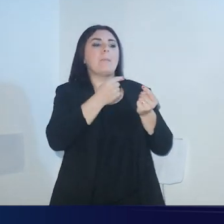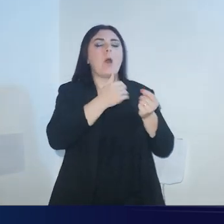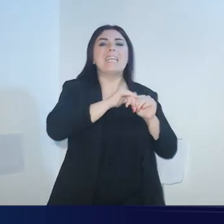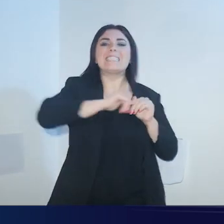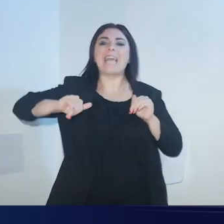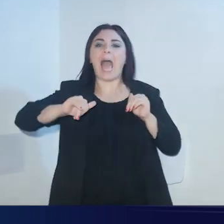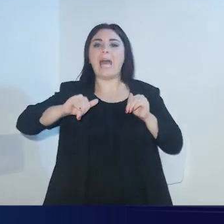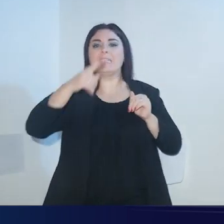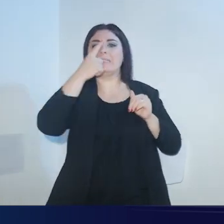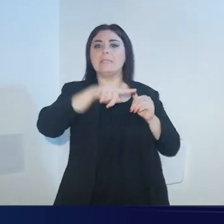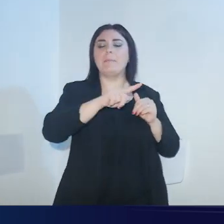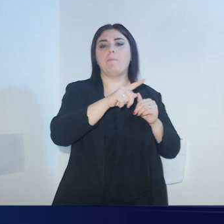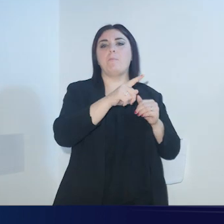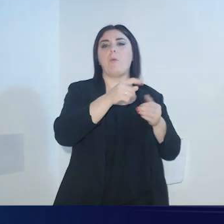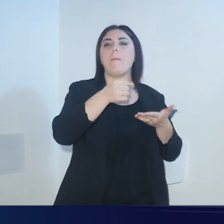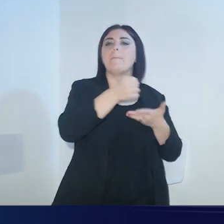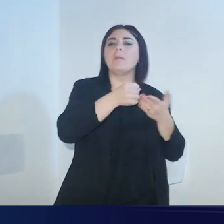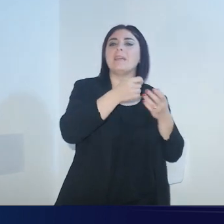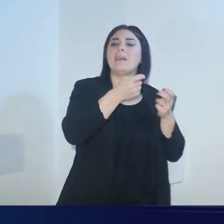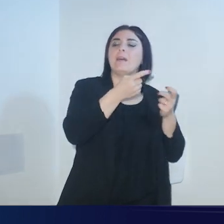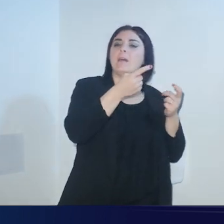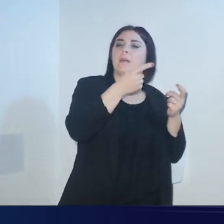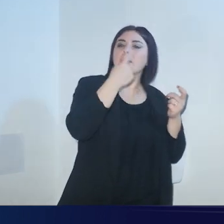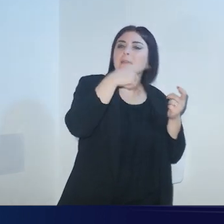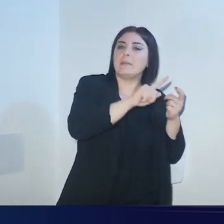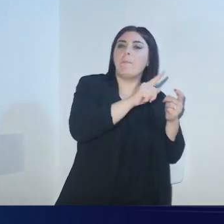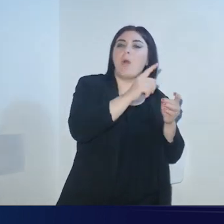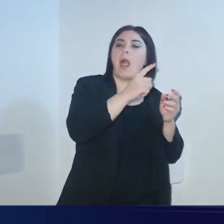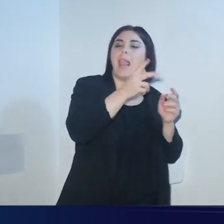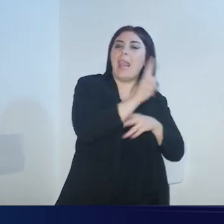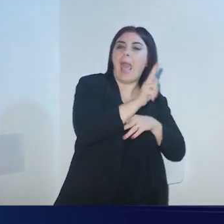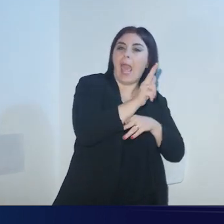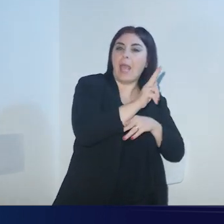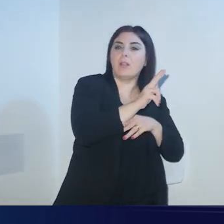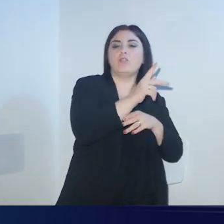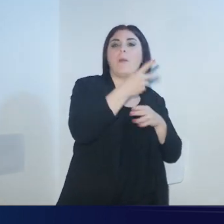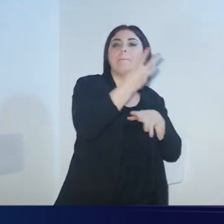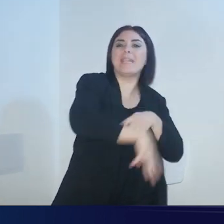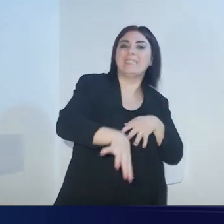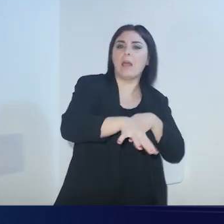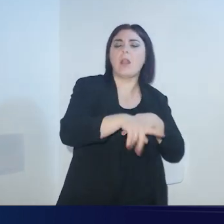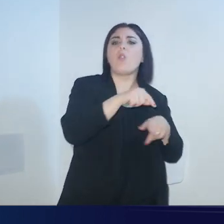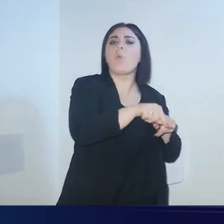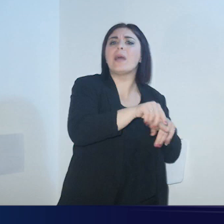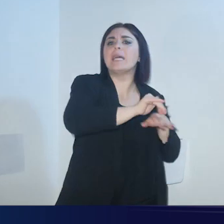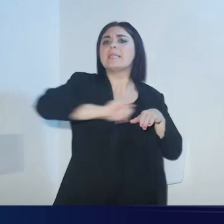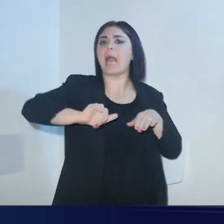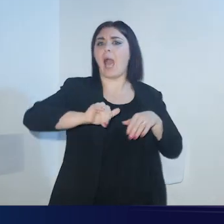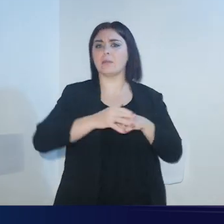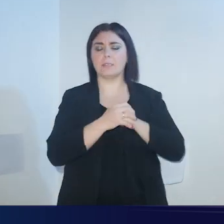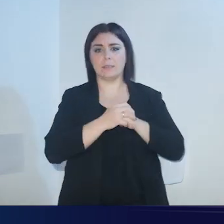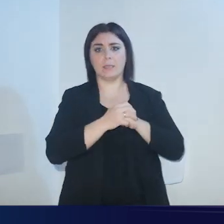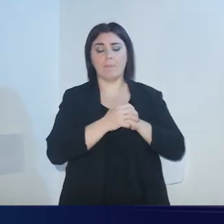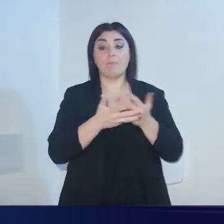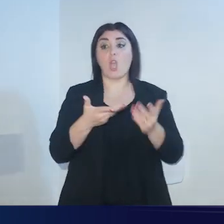scarti di potatura di specie molto rappresentative dell'ambito mediterraneo. Non esistono, come